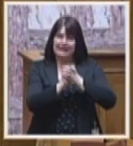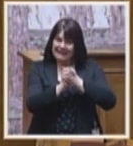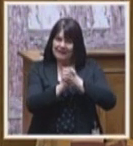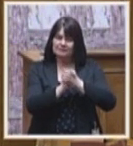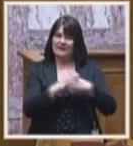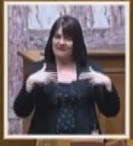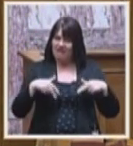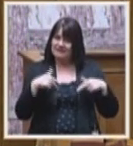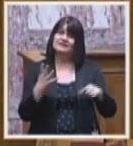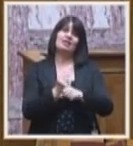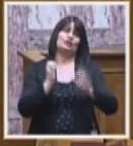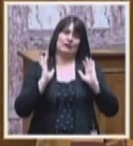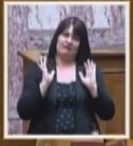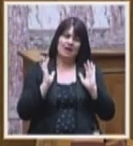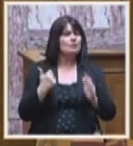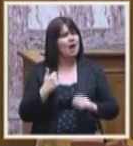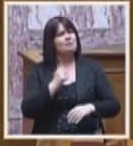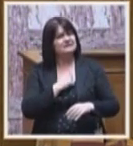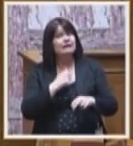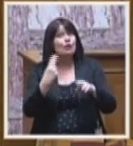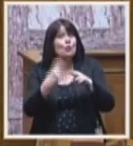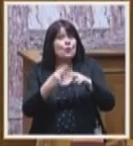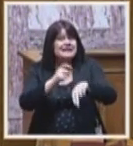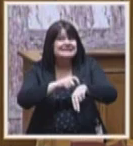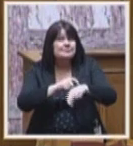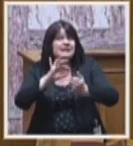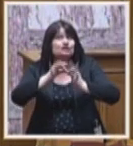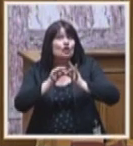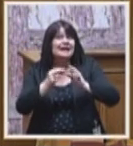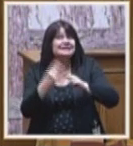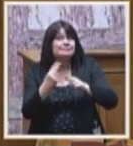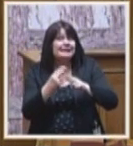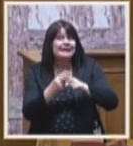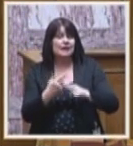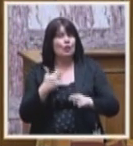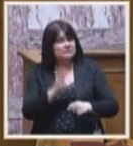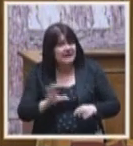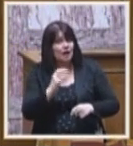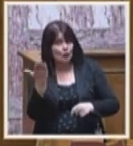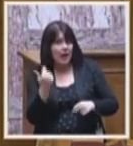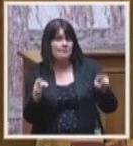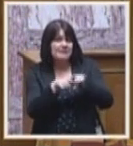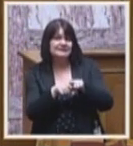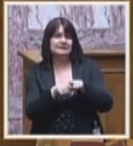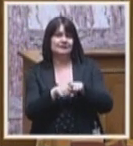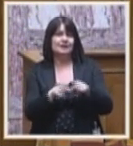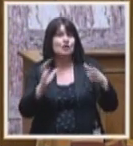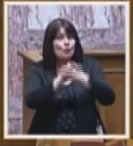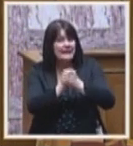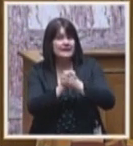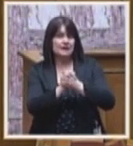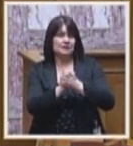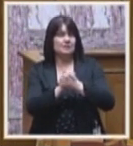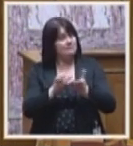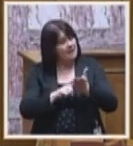Αυτό δεν σημαίνει όμως ότι η αναζήτηση συνεργασίας, συνενέσεων δεν πρέπει να είναι διαρκής. Όμως,